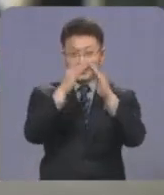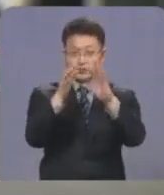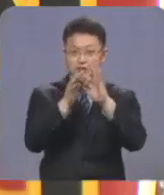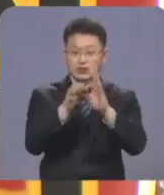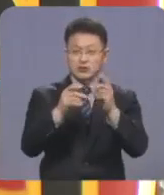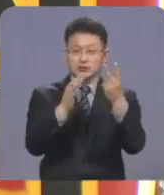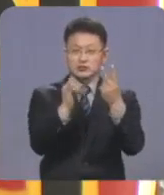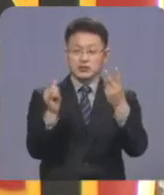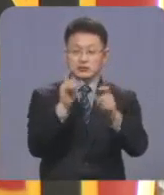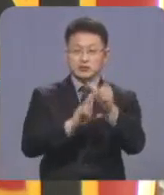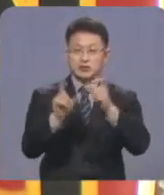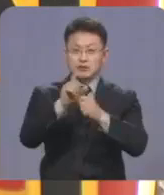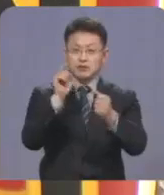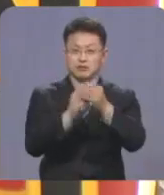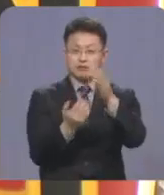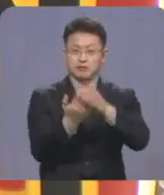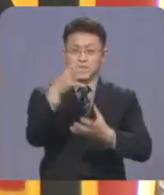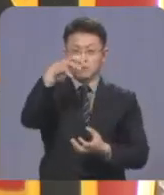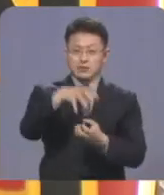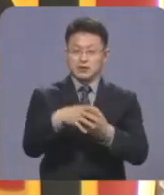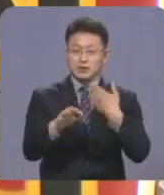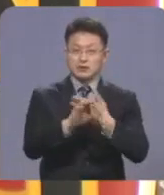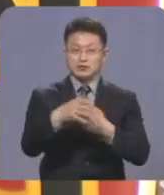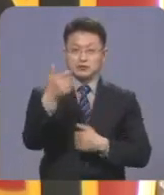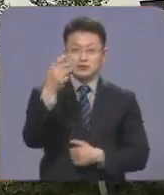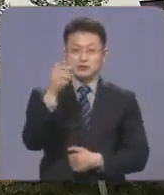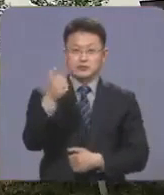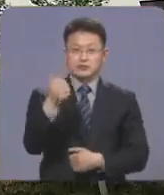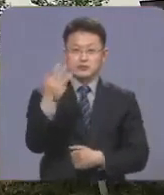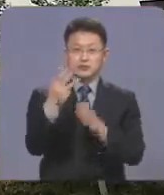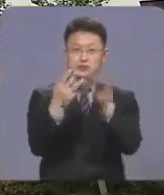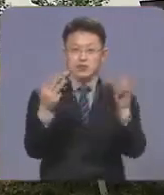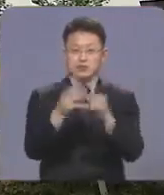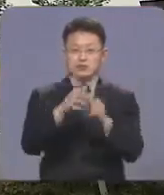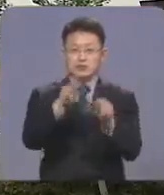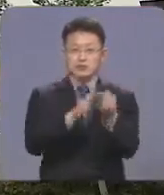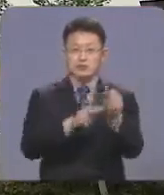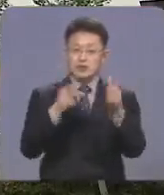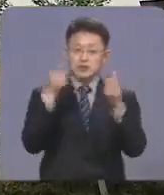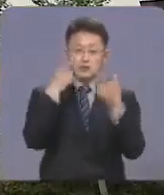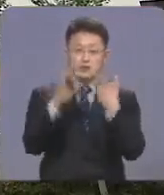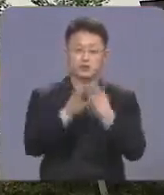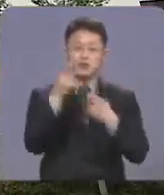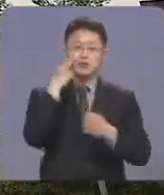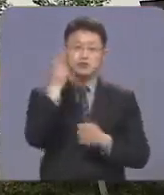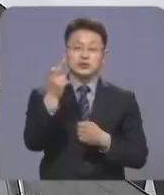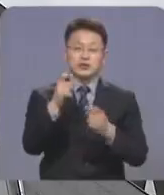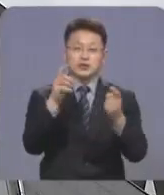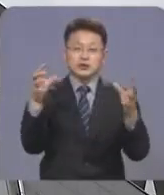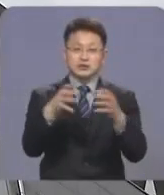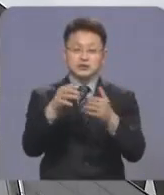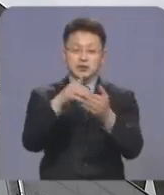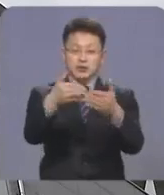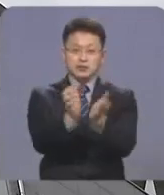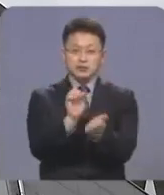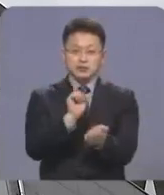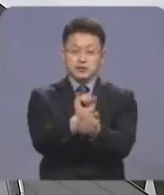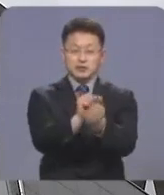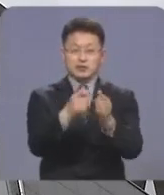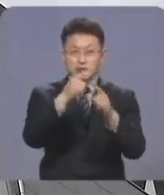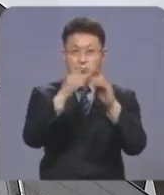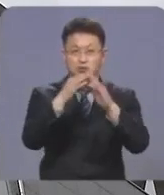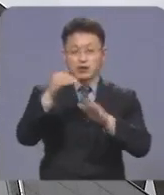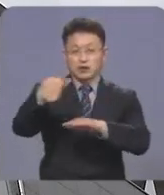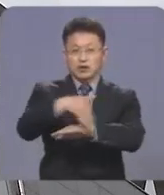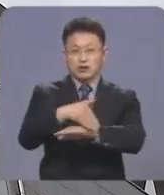2명이 다나와 누적 확진 자가 53 명으로 늘었습니다 거창의 확진 자는 울산 에서 집단 감염이 발생한 교회를